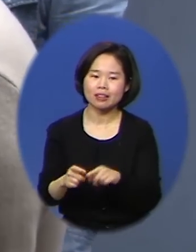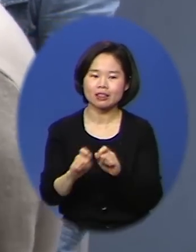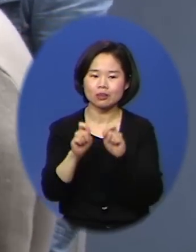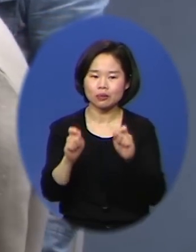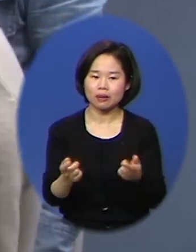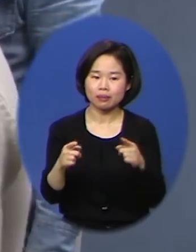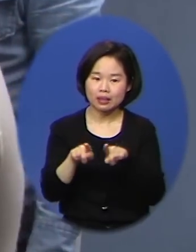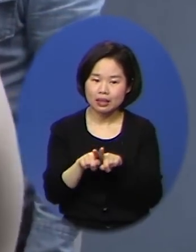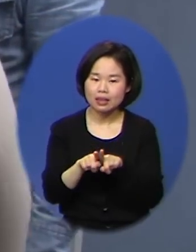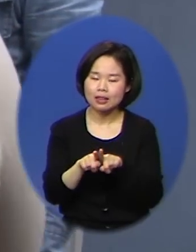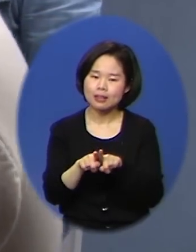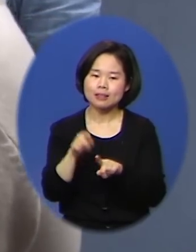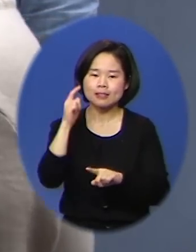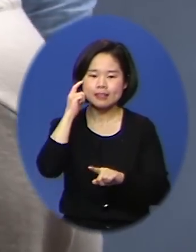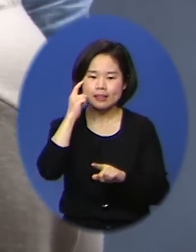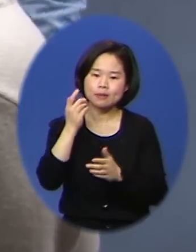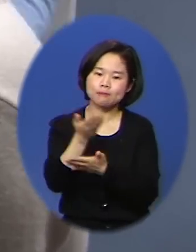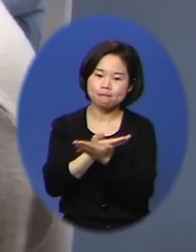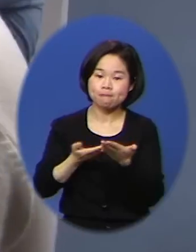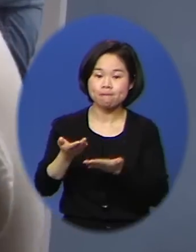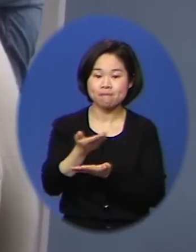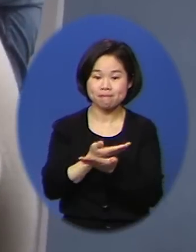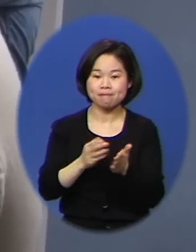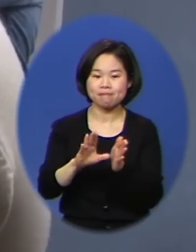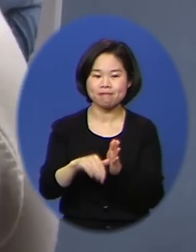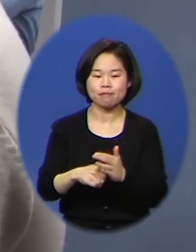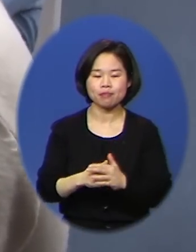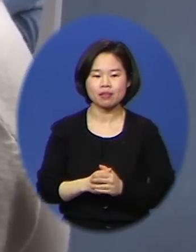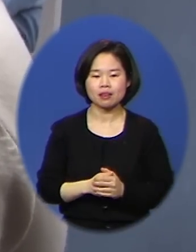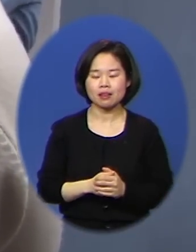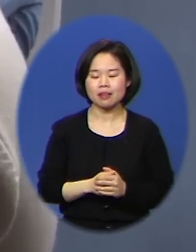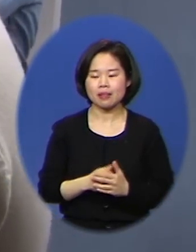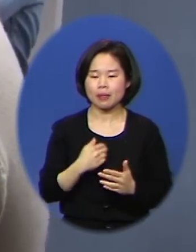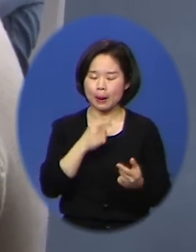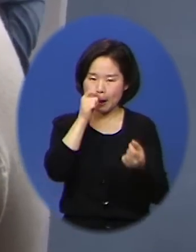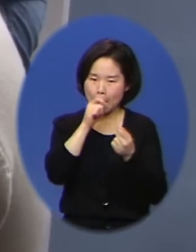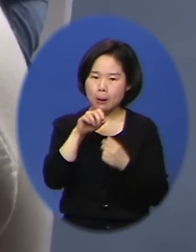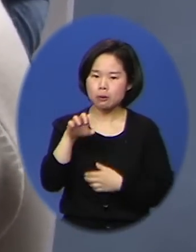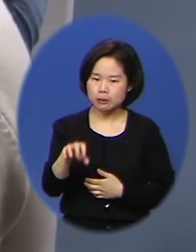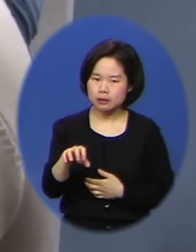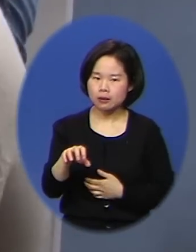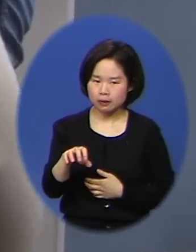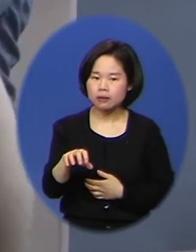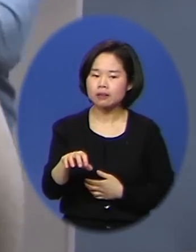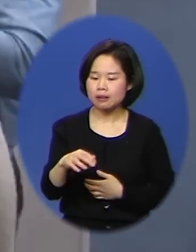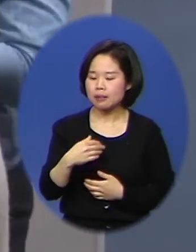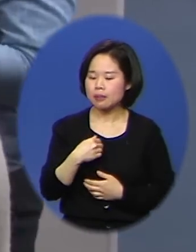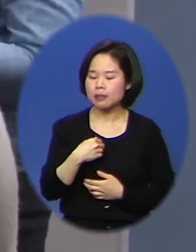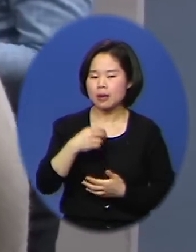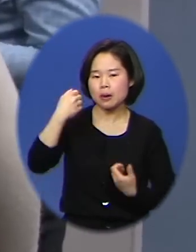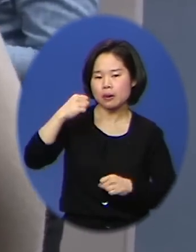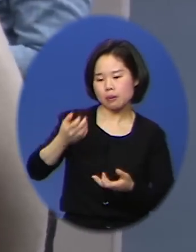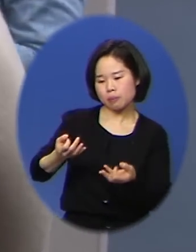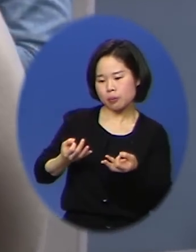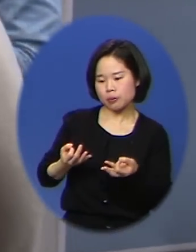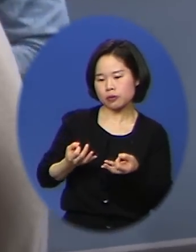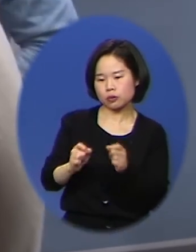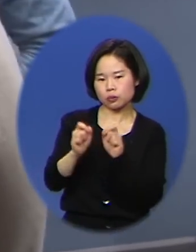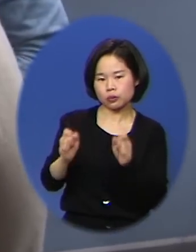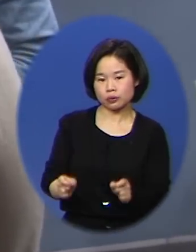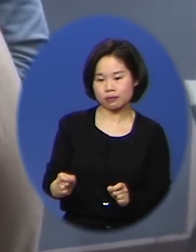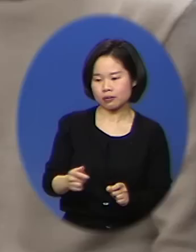동료들과 의견을 나누는 시간. 보고 싶어서. 바로 곁에서 자신의 연기를 지켜보는 동료들의